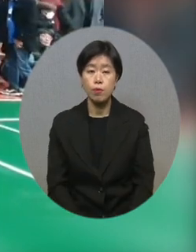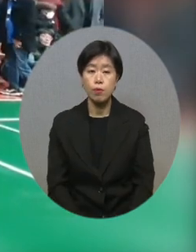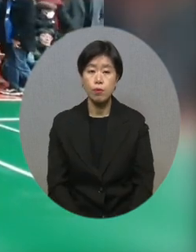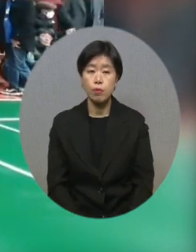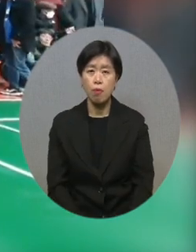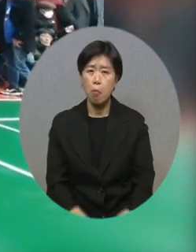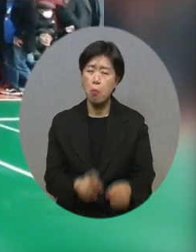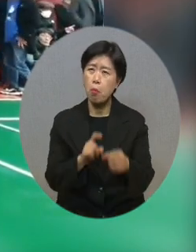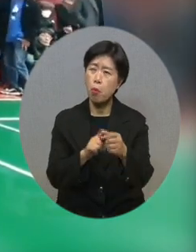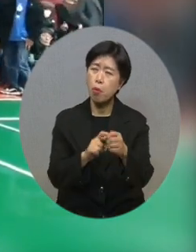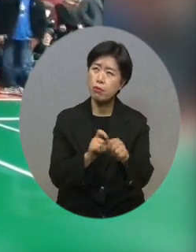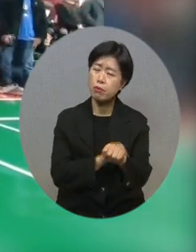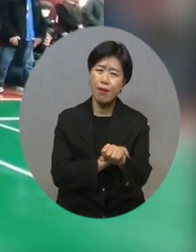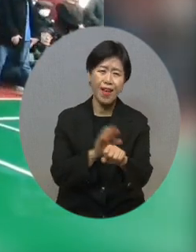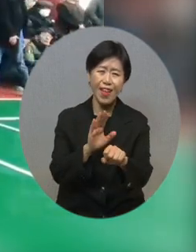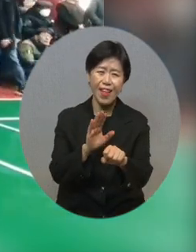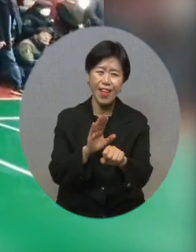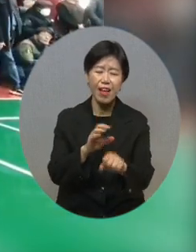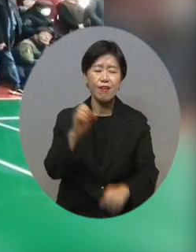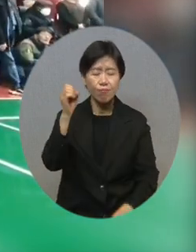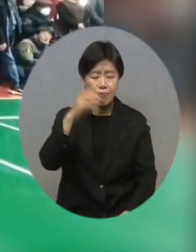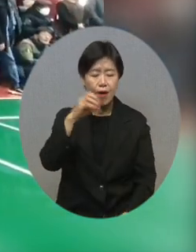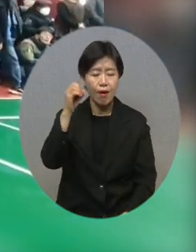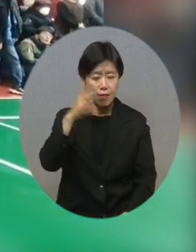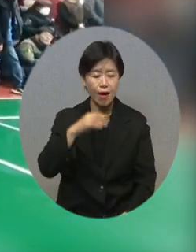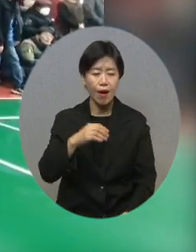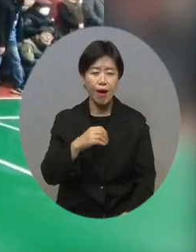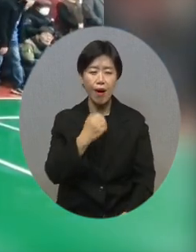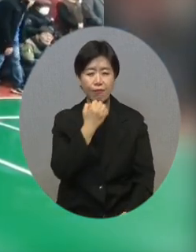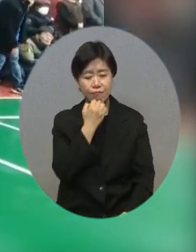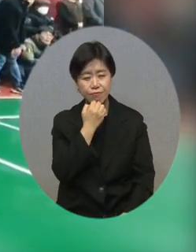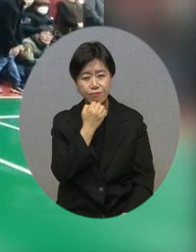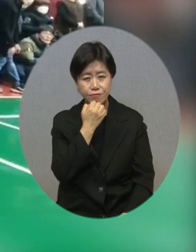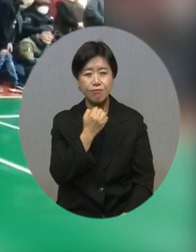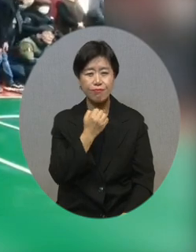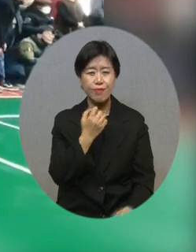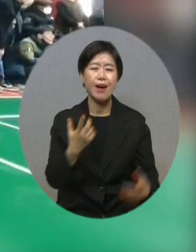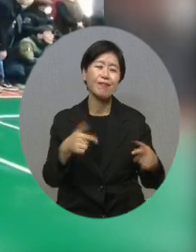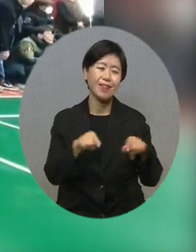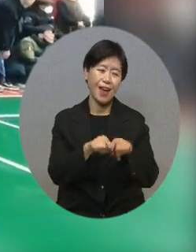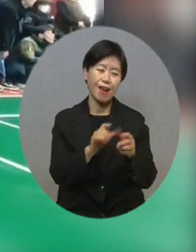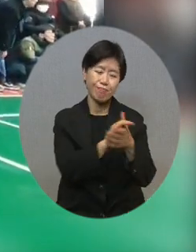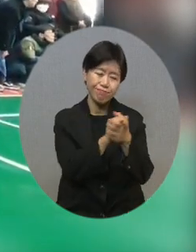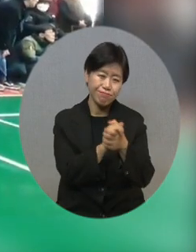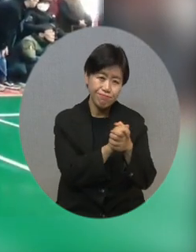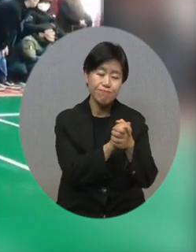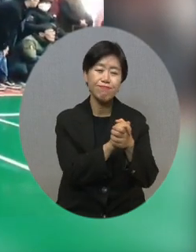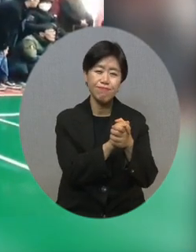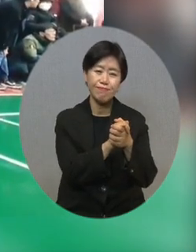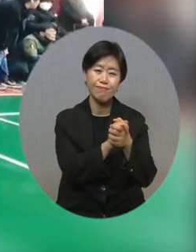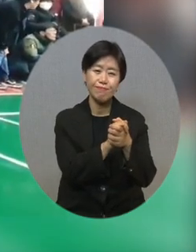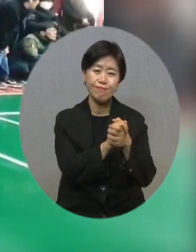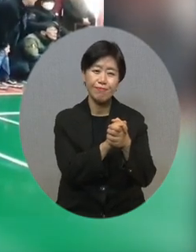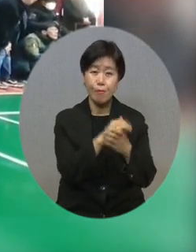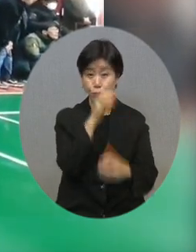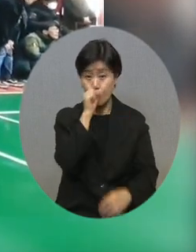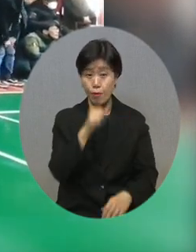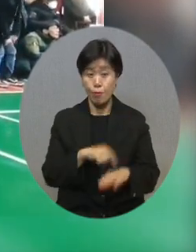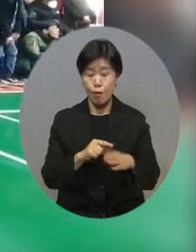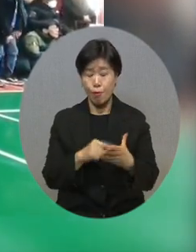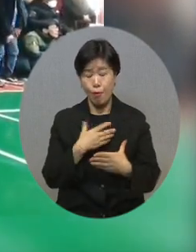그냥 즐기면서 웃으면서 운동을 가지면서 그냥 그렇게 지도자들